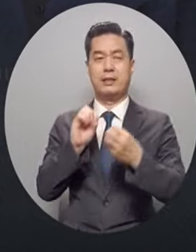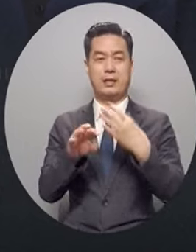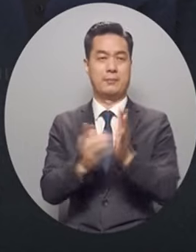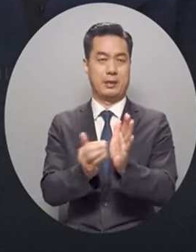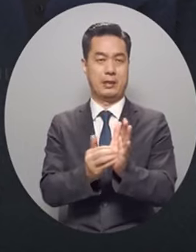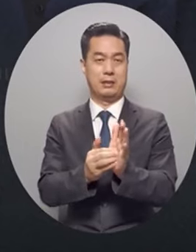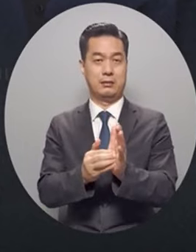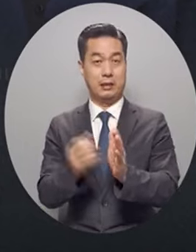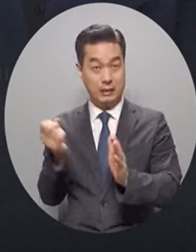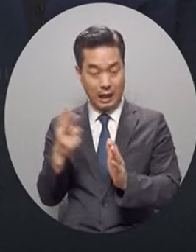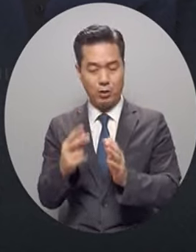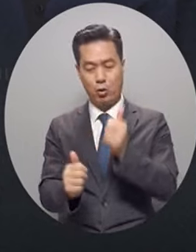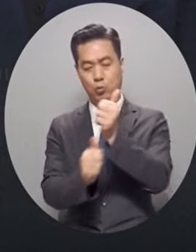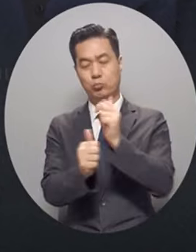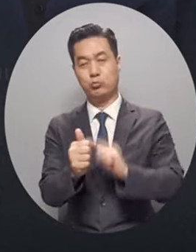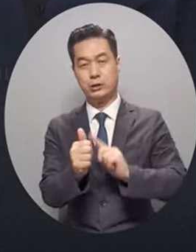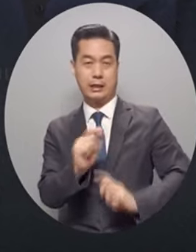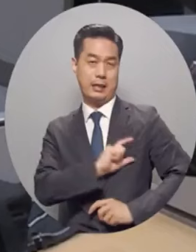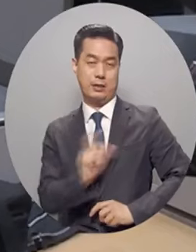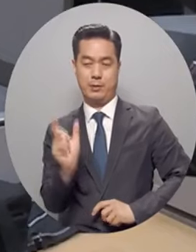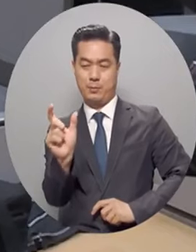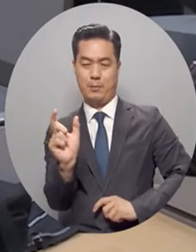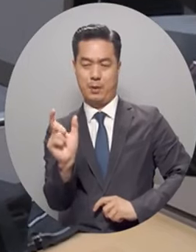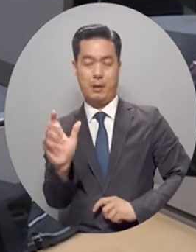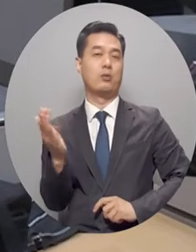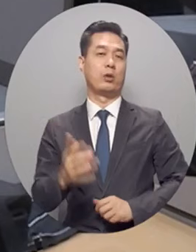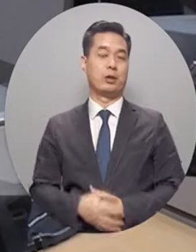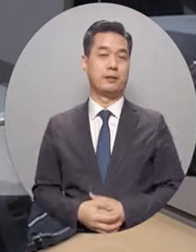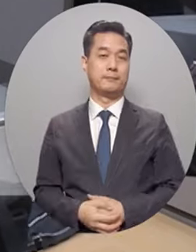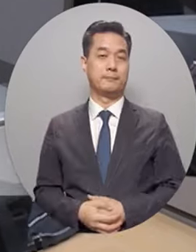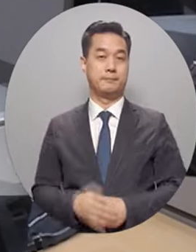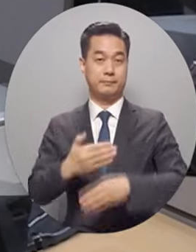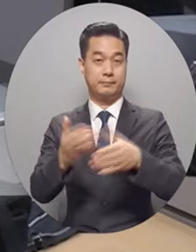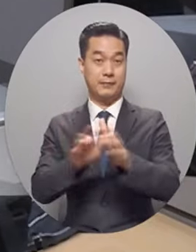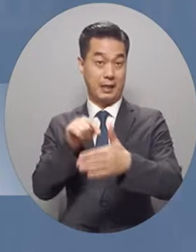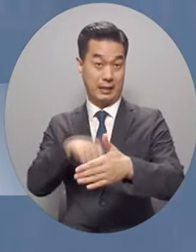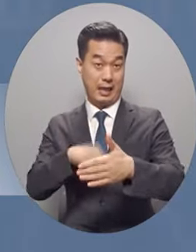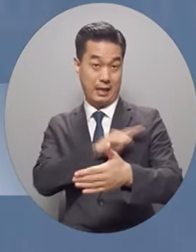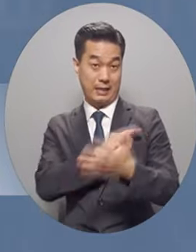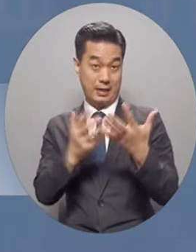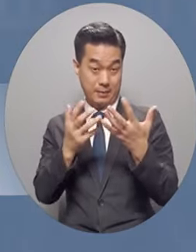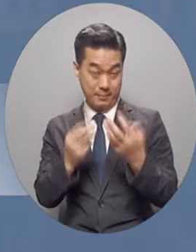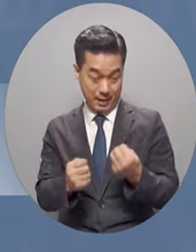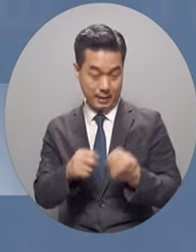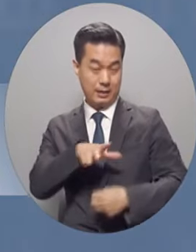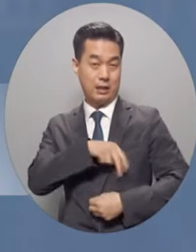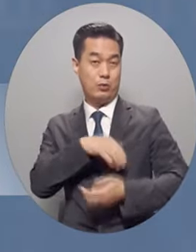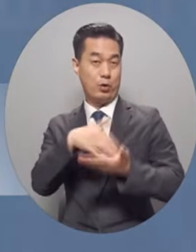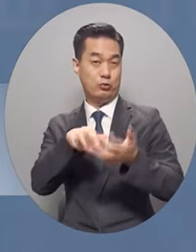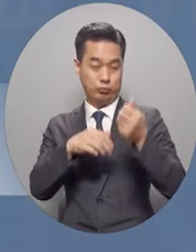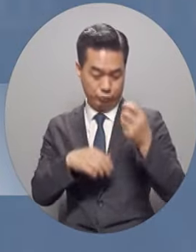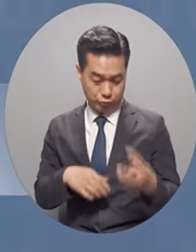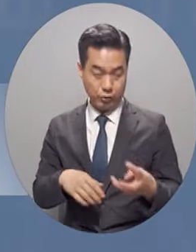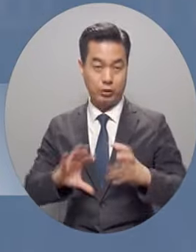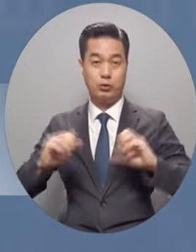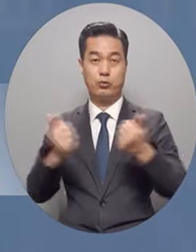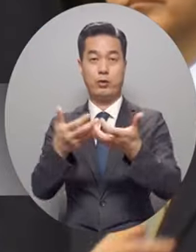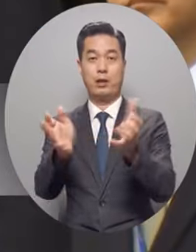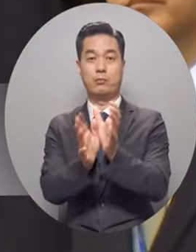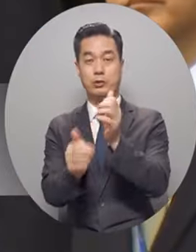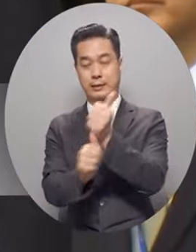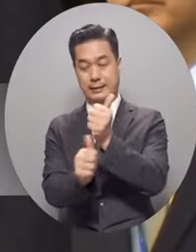자꾸 부의장급에 이름이 올라가요. 당내 최다선이 된 김 전 의원의 국회 부의장 출마에 대해 조언한